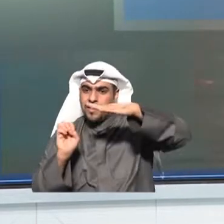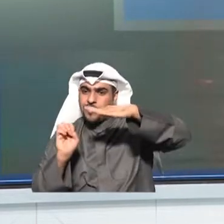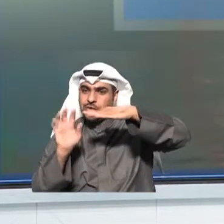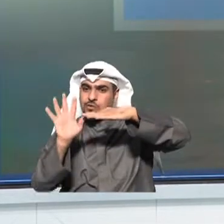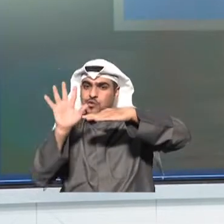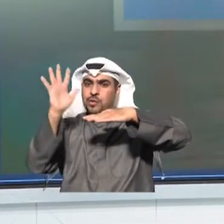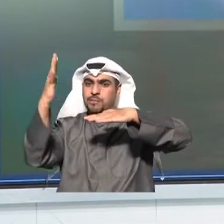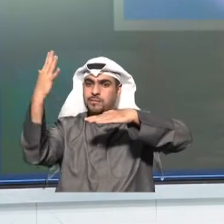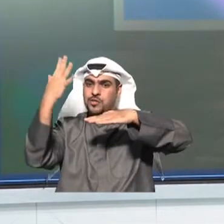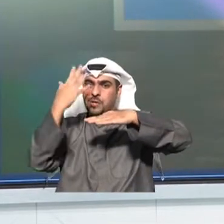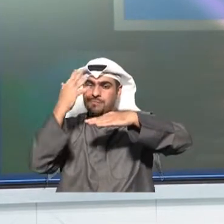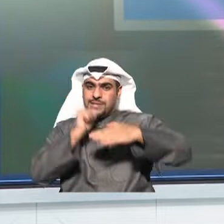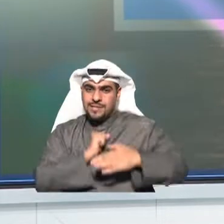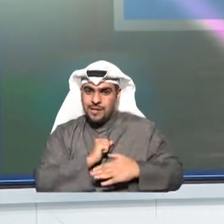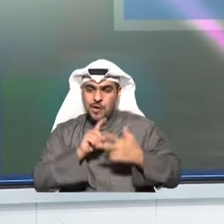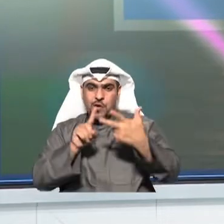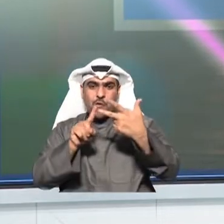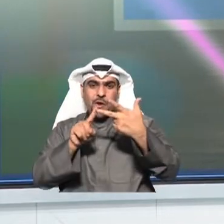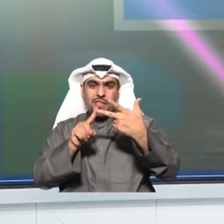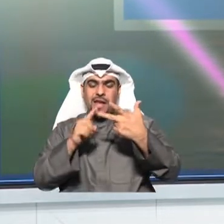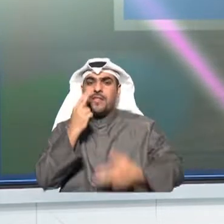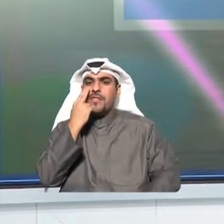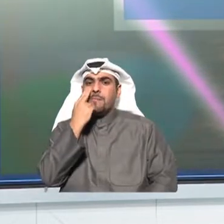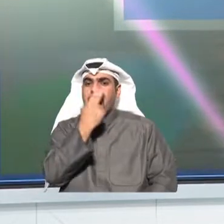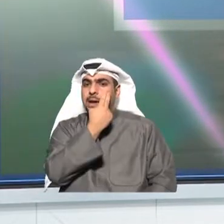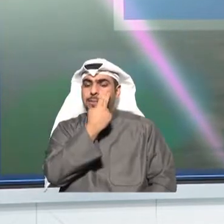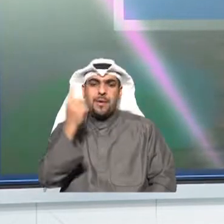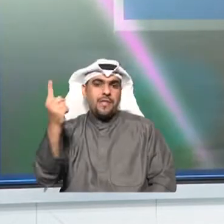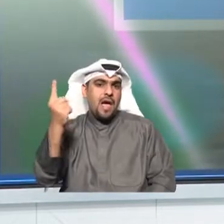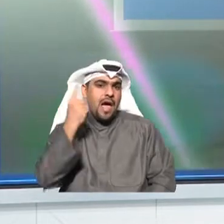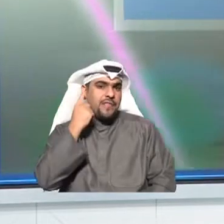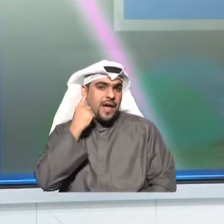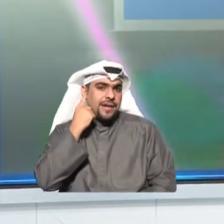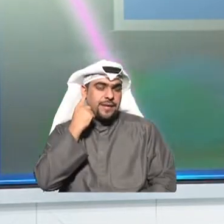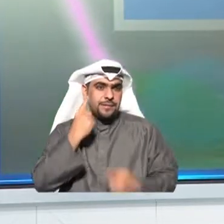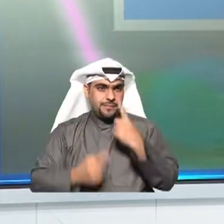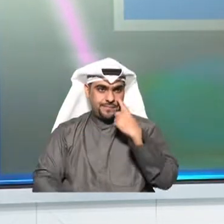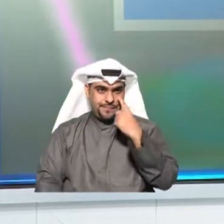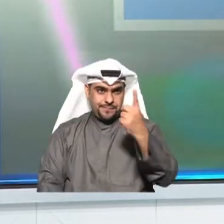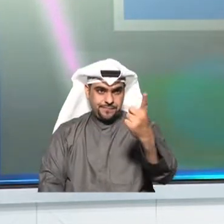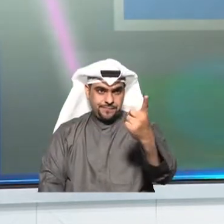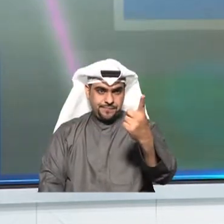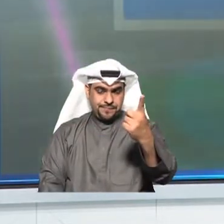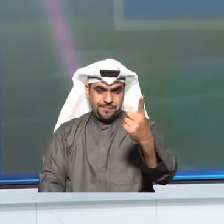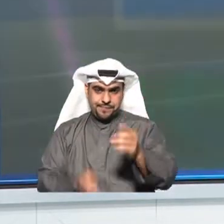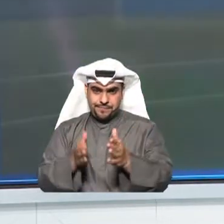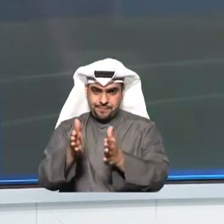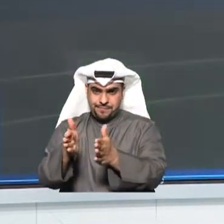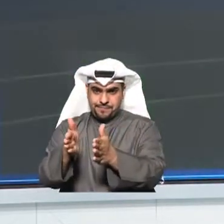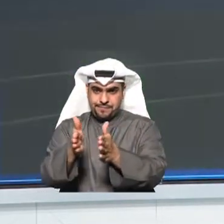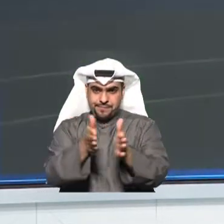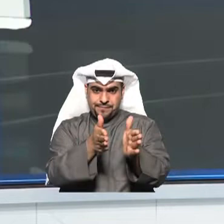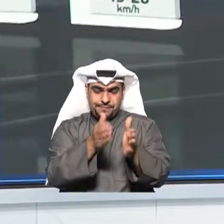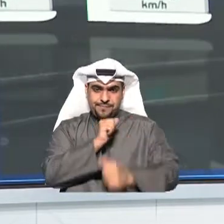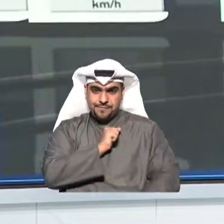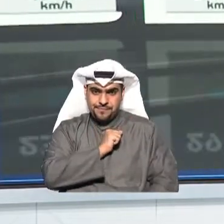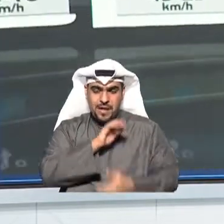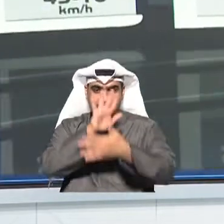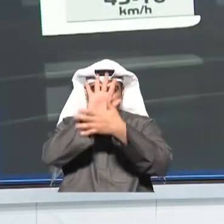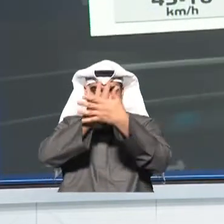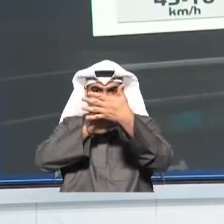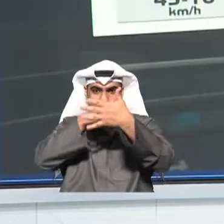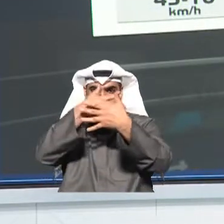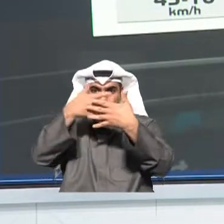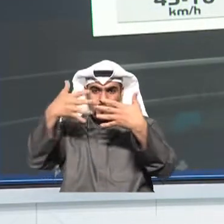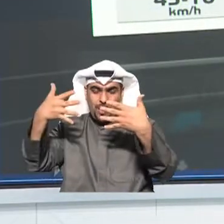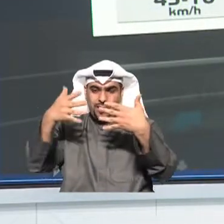شروق الشمس في الساعة 6:26، بالنسبة لغروب الشمس في الساعة 5:39. التصل المتوقع في مدينة الكويت